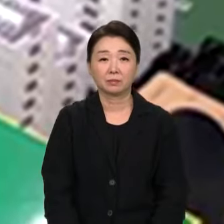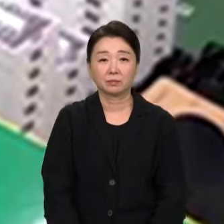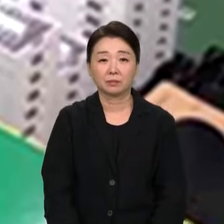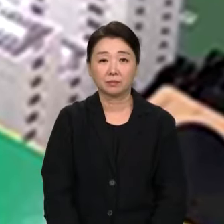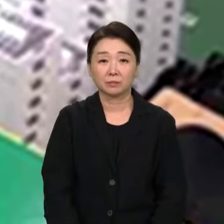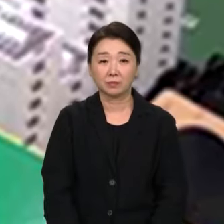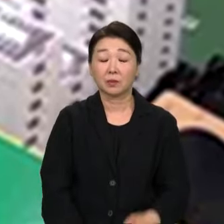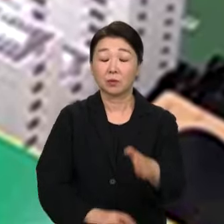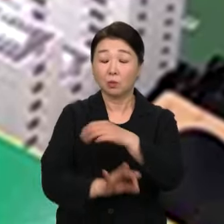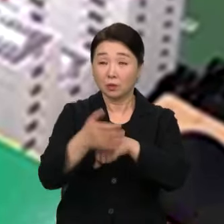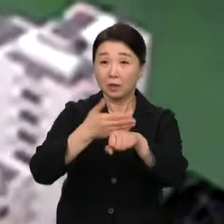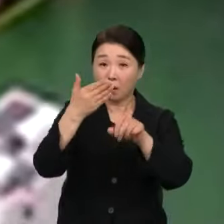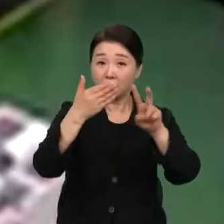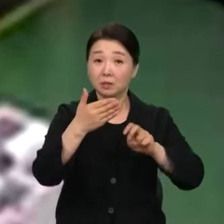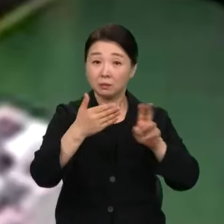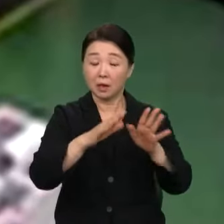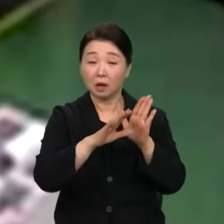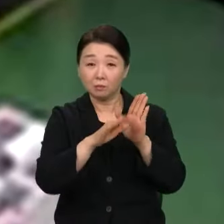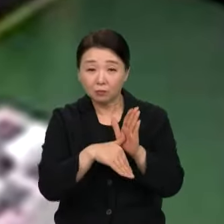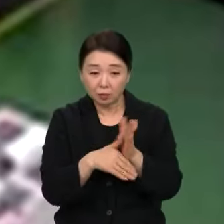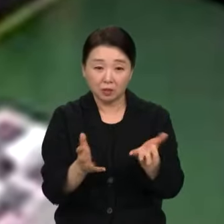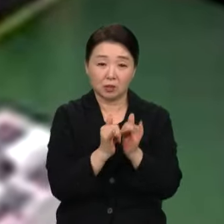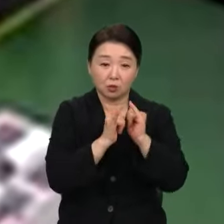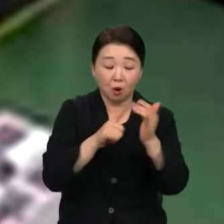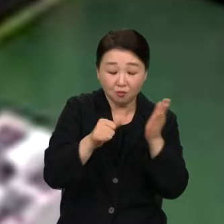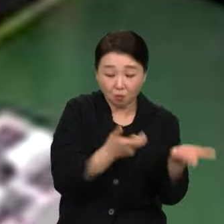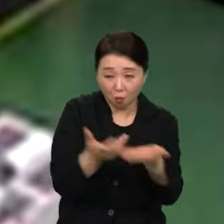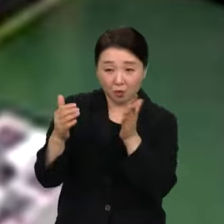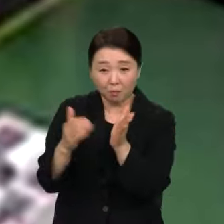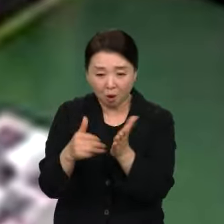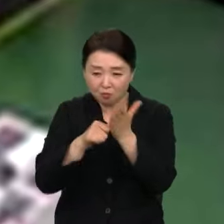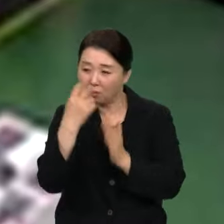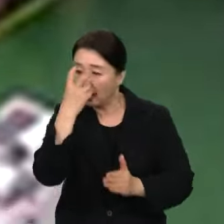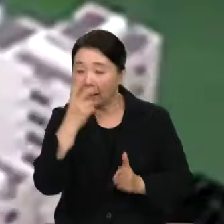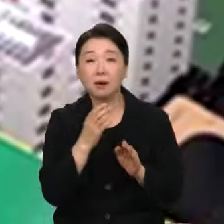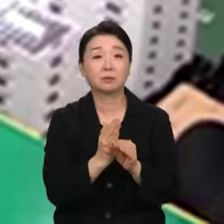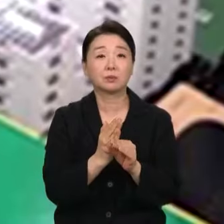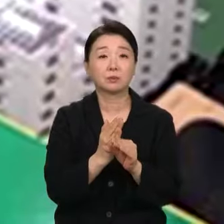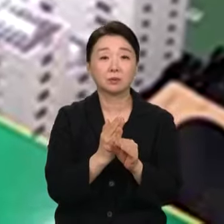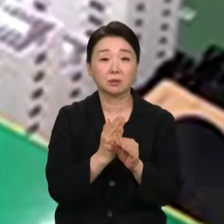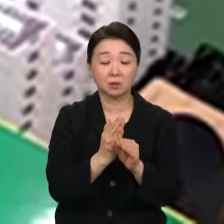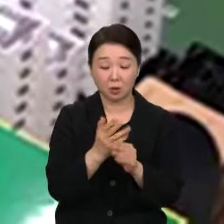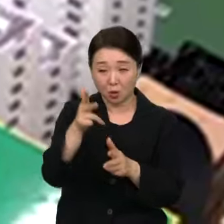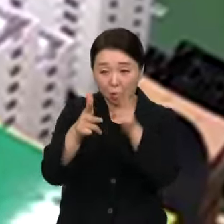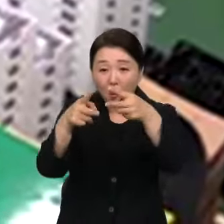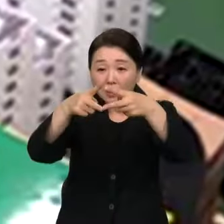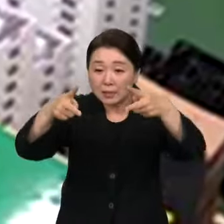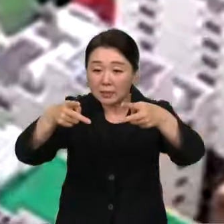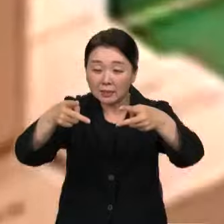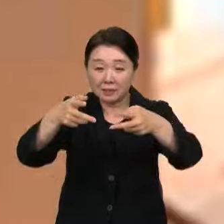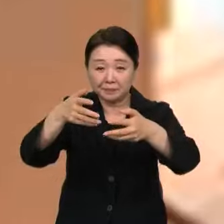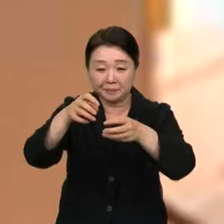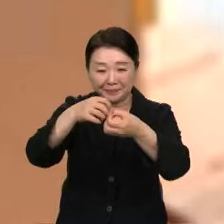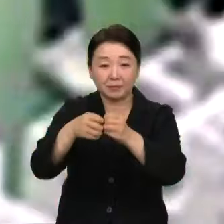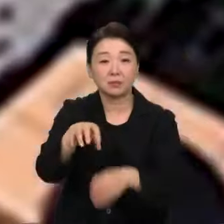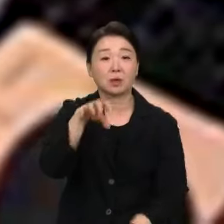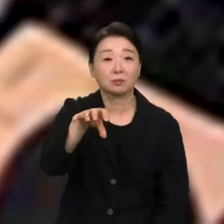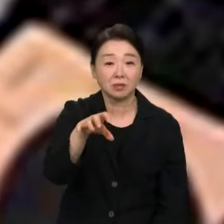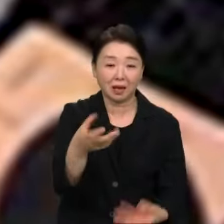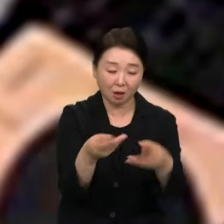오전 9시 24분 직원들은 제품을 옮기고 물건을 살핍니다. 공장 2층 작업장, 포장된